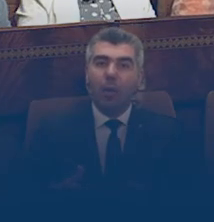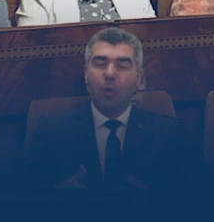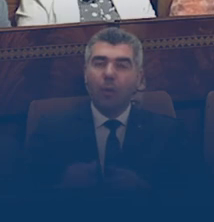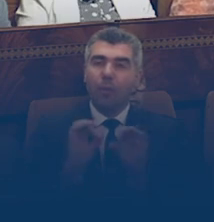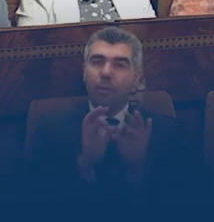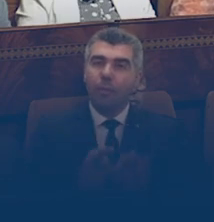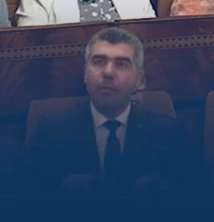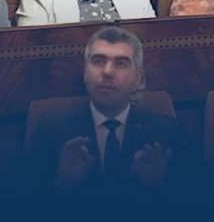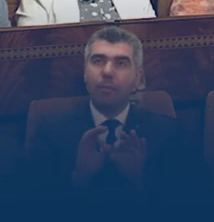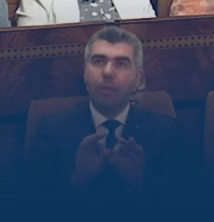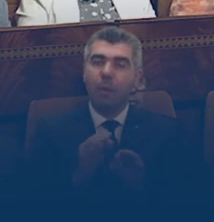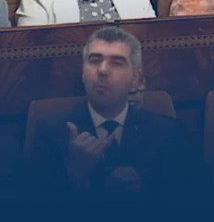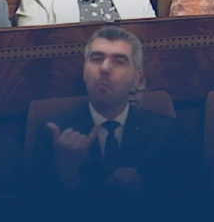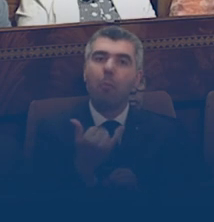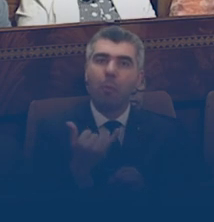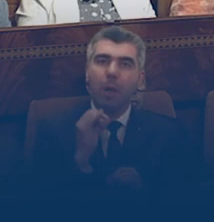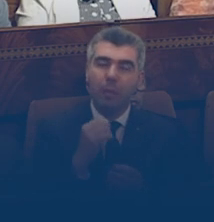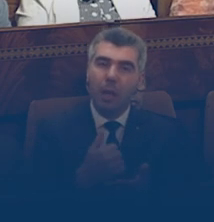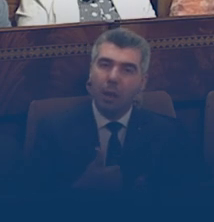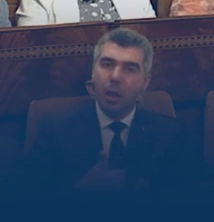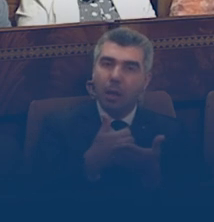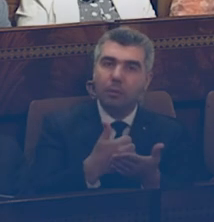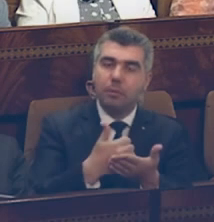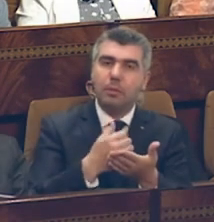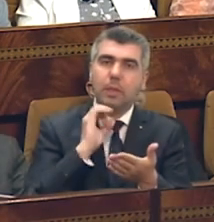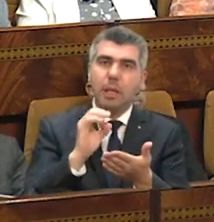ما كتليقش بجوده التعليم واللي ما